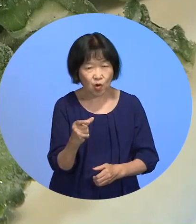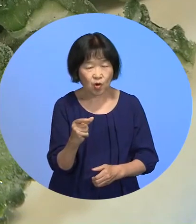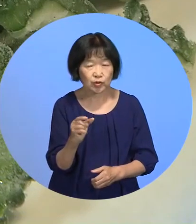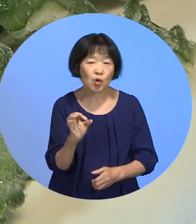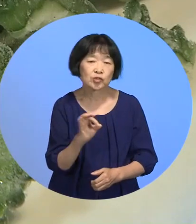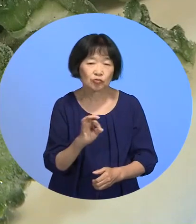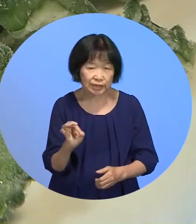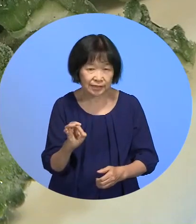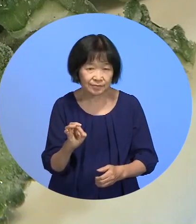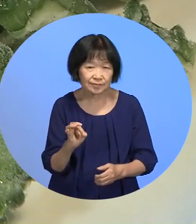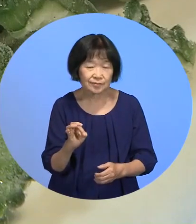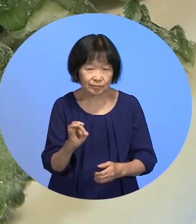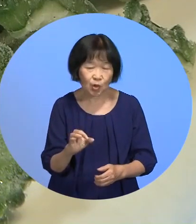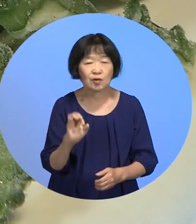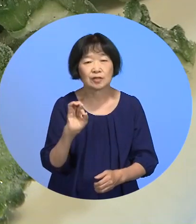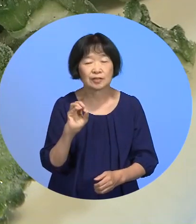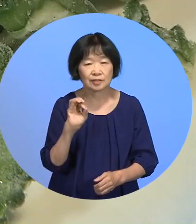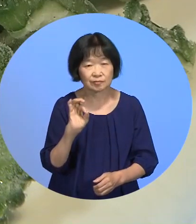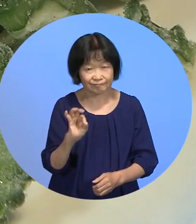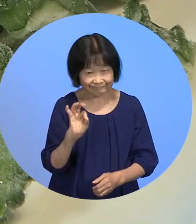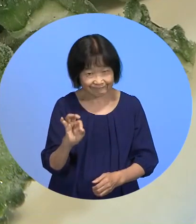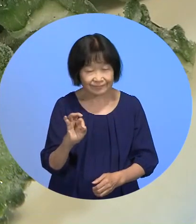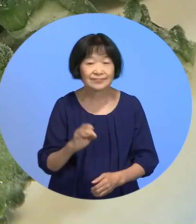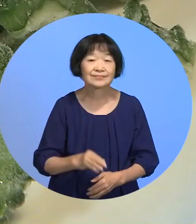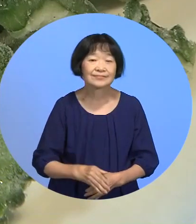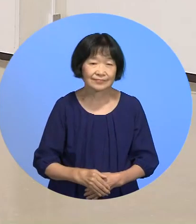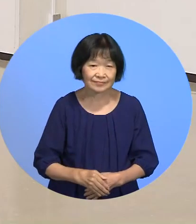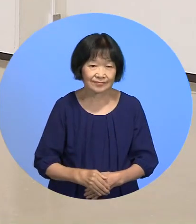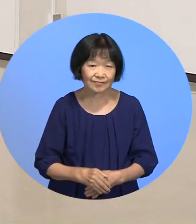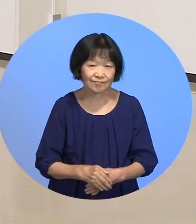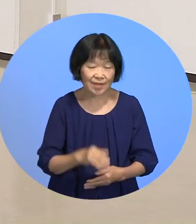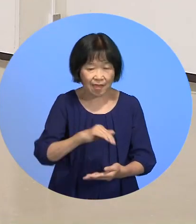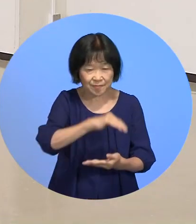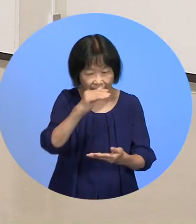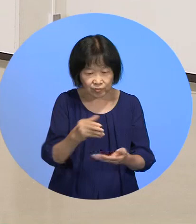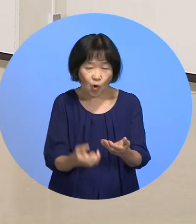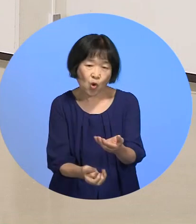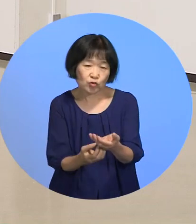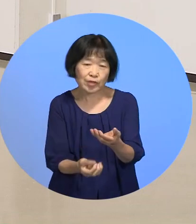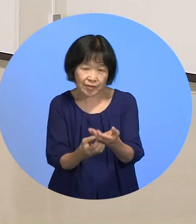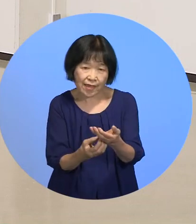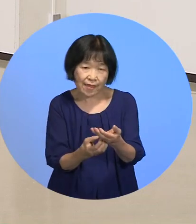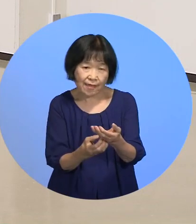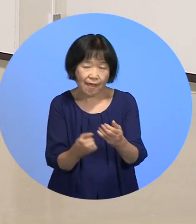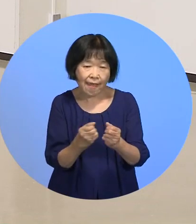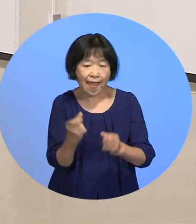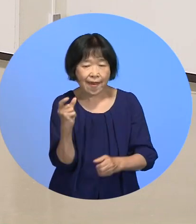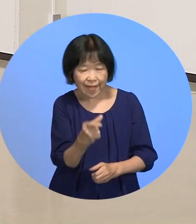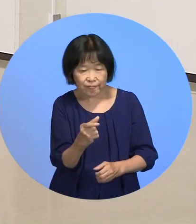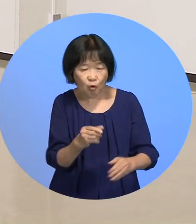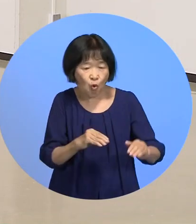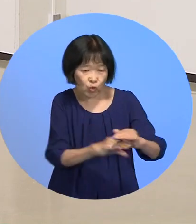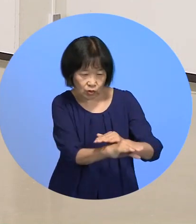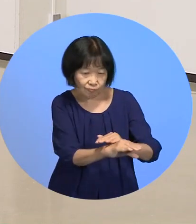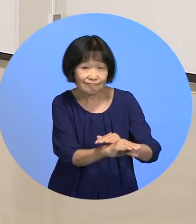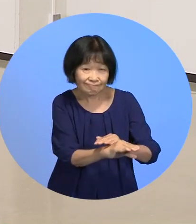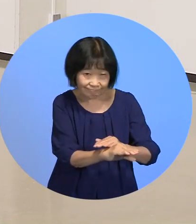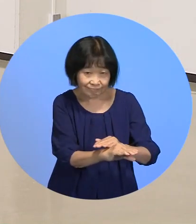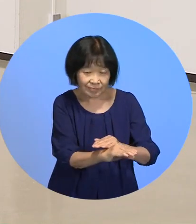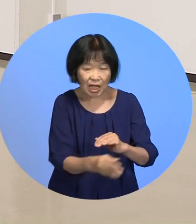野菜を取り入れていただいたり、あと大量に茹でて、冷凍保存していただくとすぐ